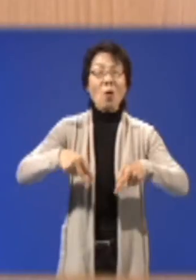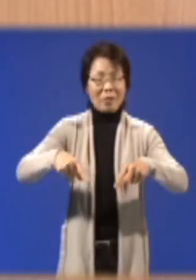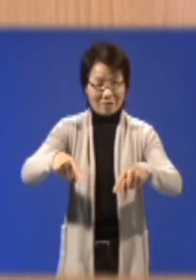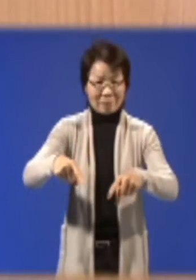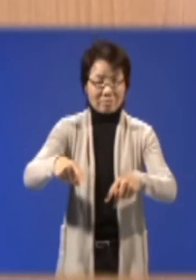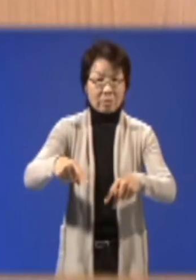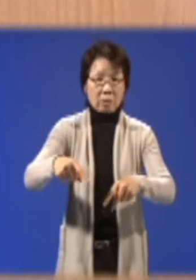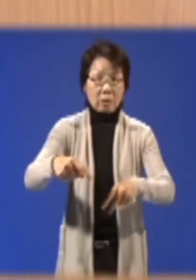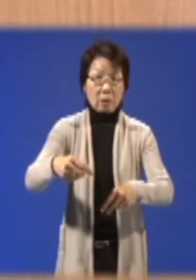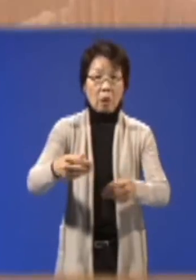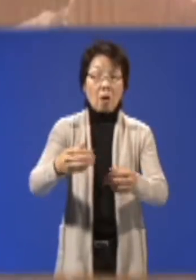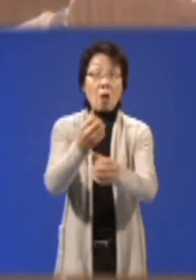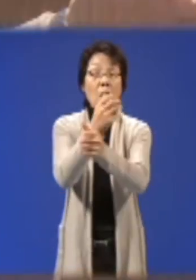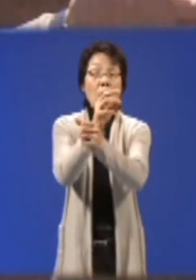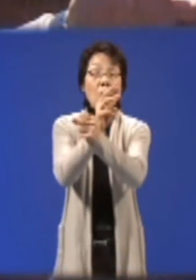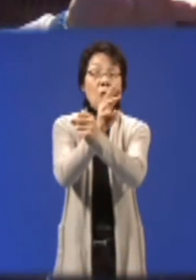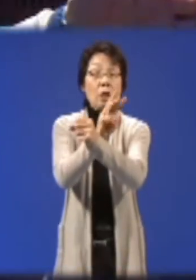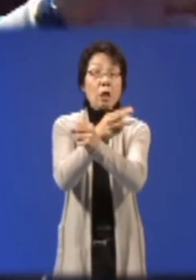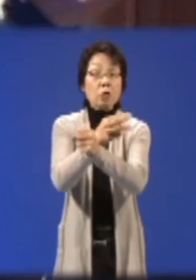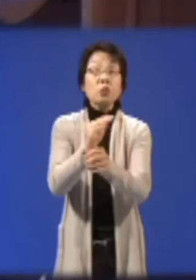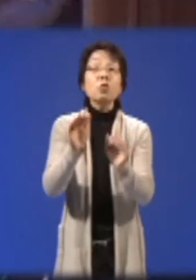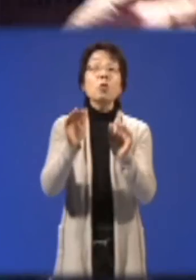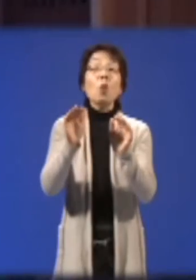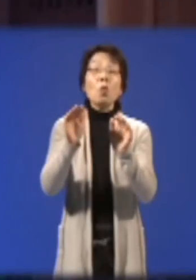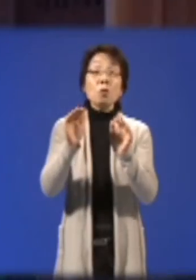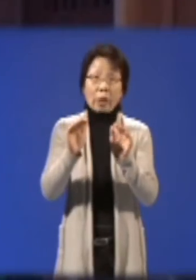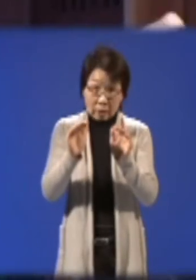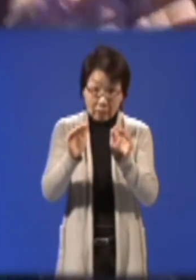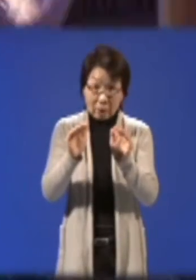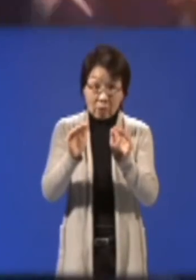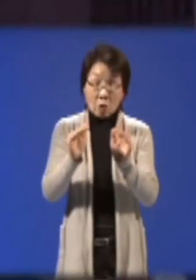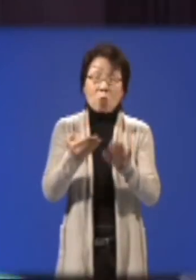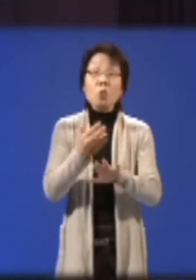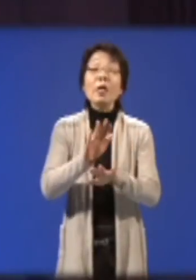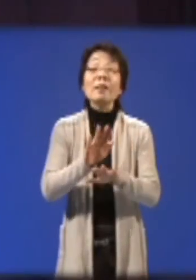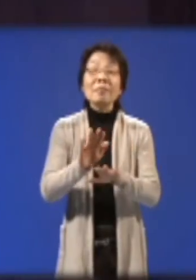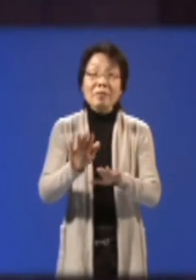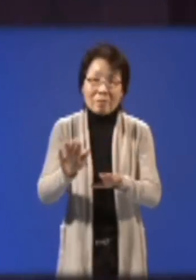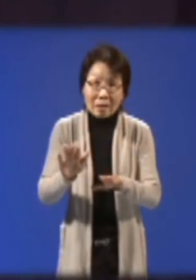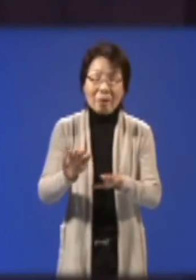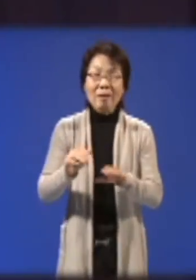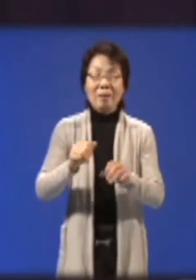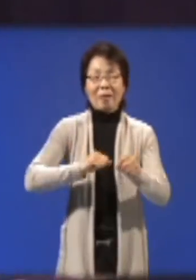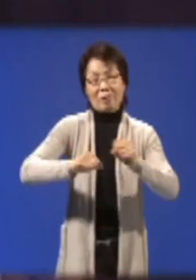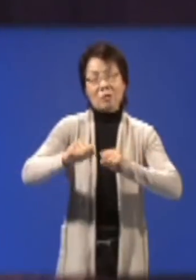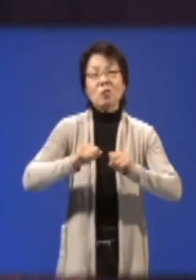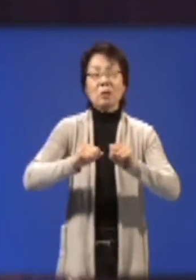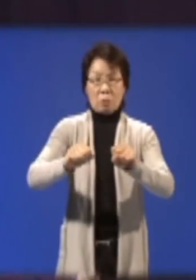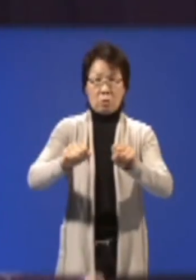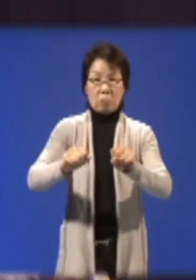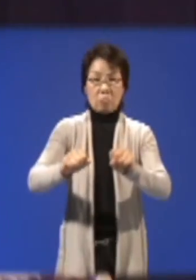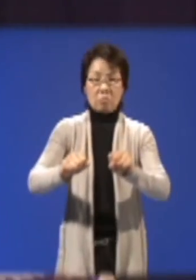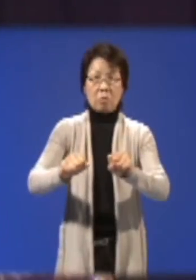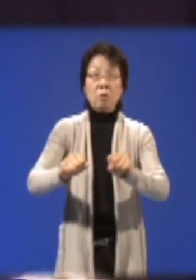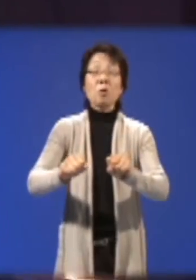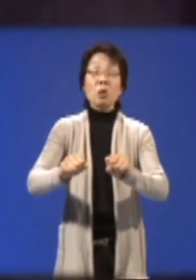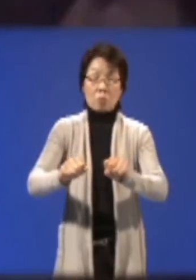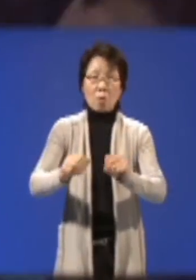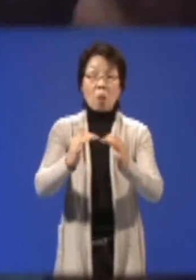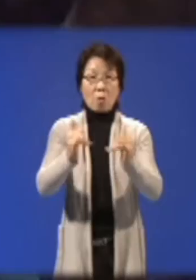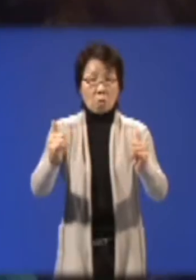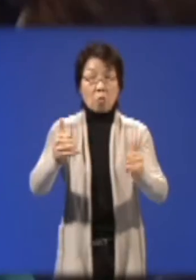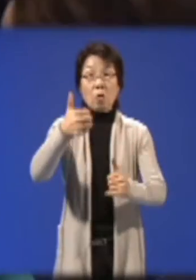別展、学習展示などの説明をしています。現在博物館ボランティアに登録している